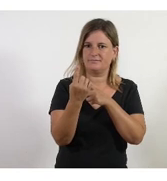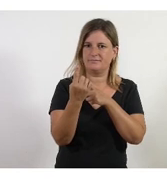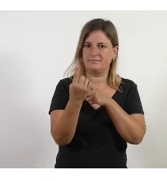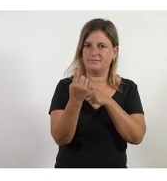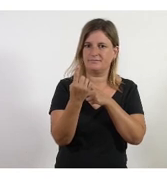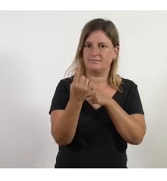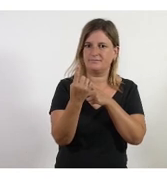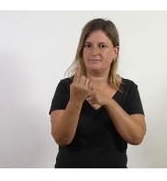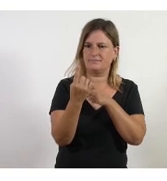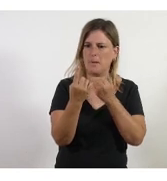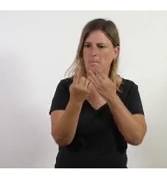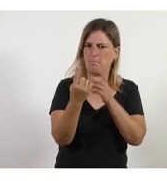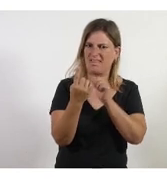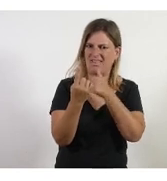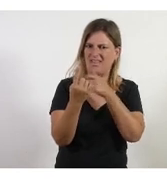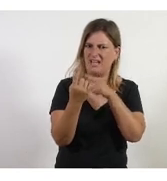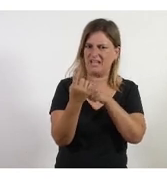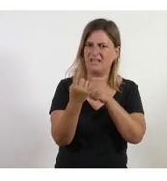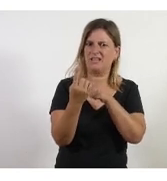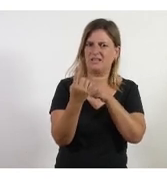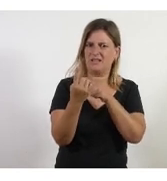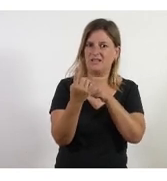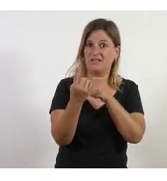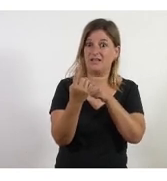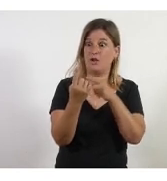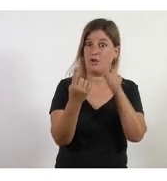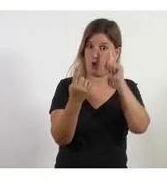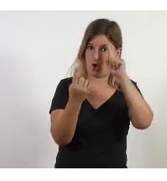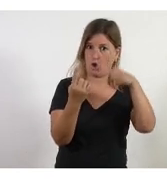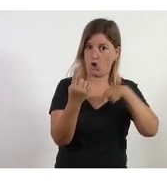I el reconeixes. Perquè ets tu,